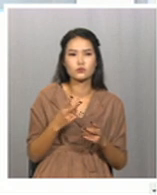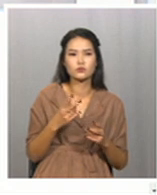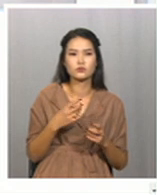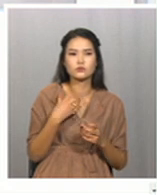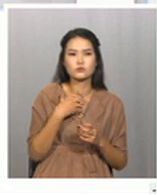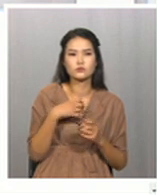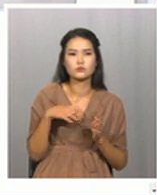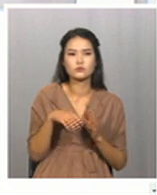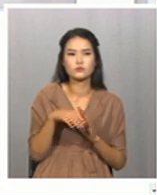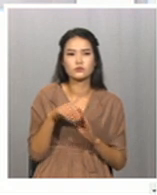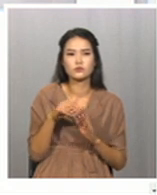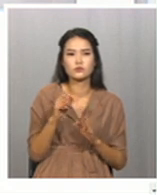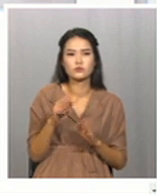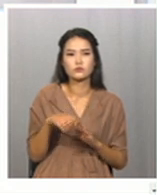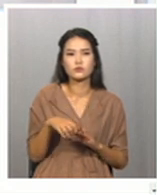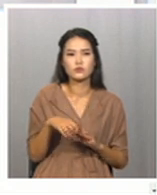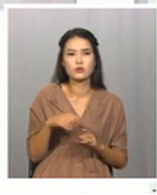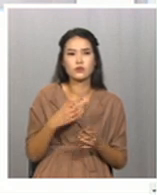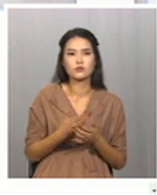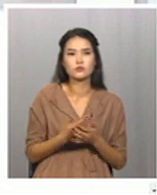болады. Мәселен, мен мәтінді